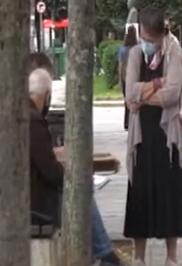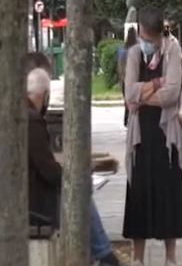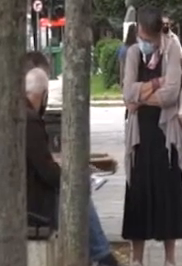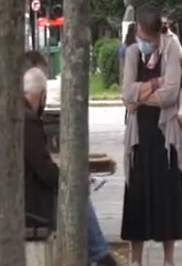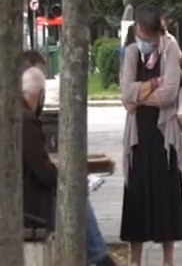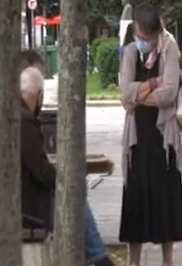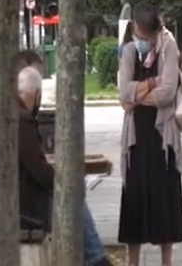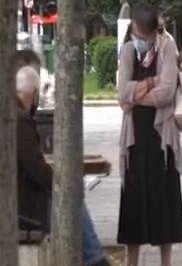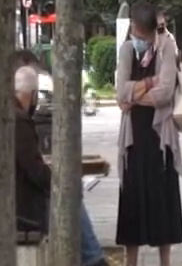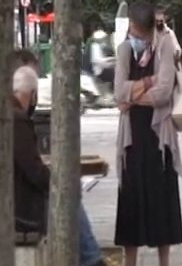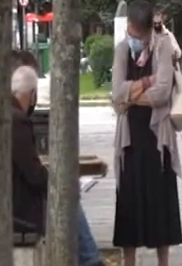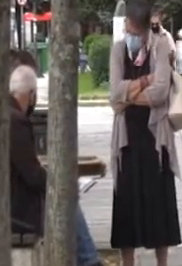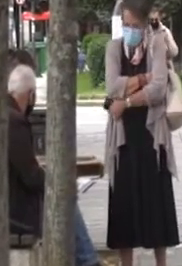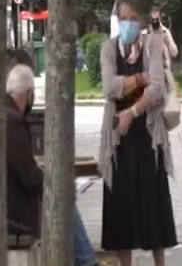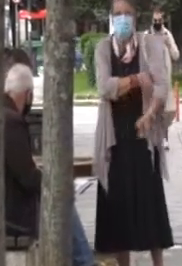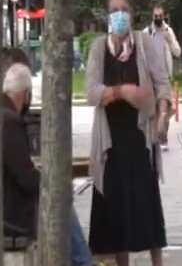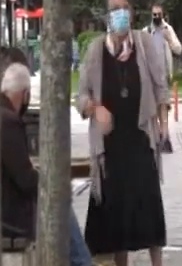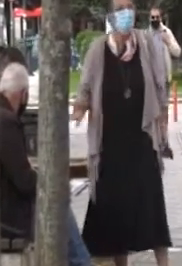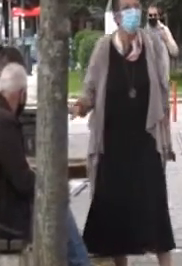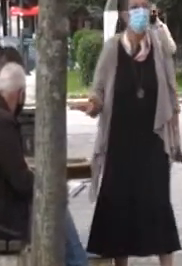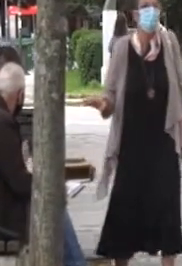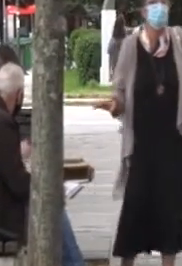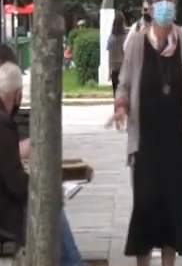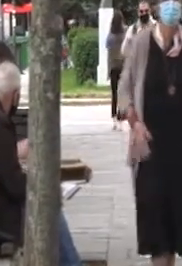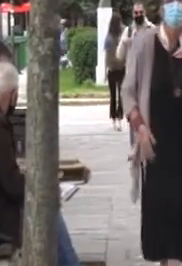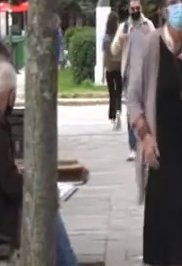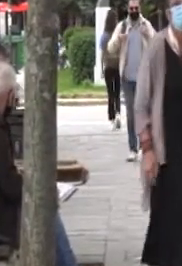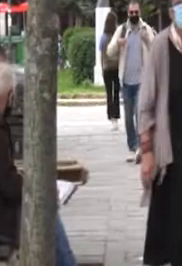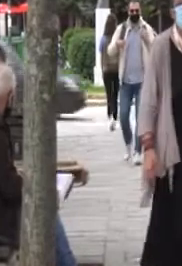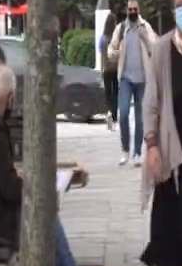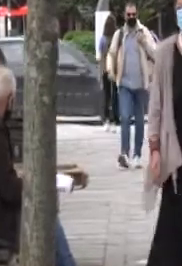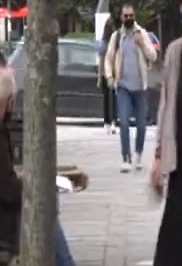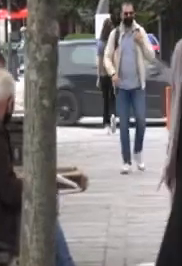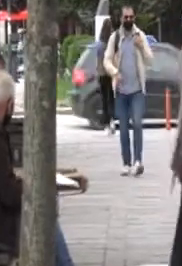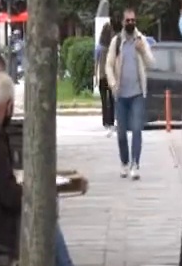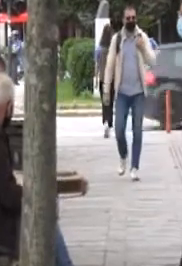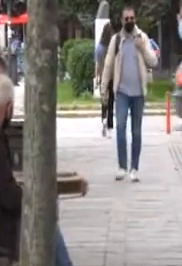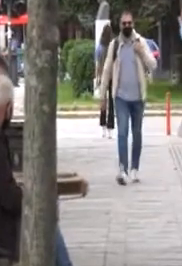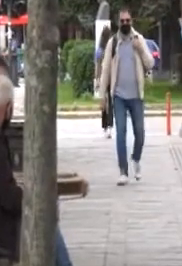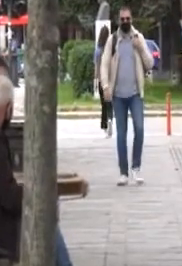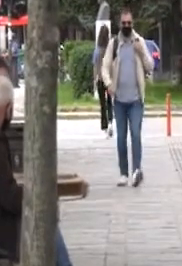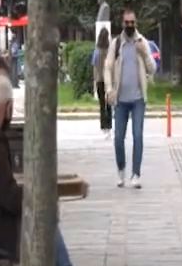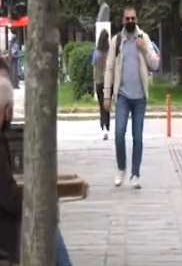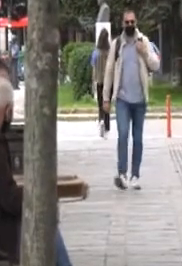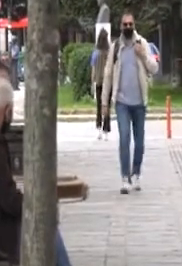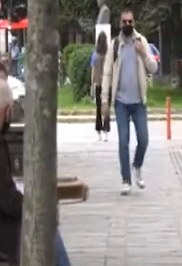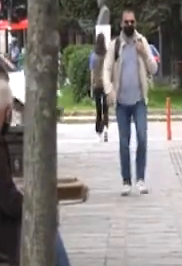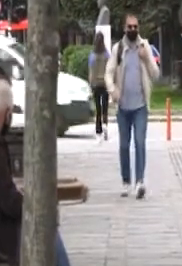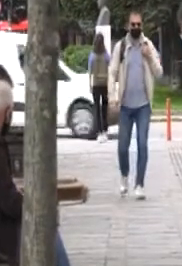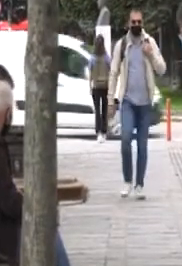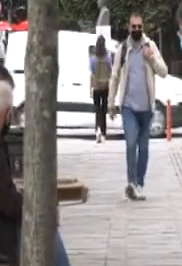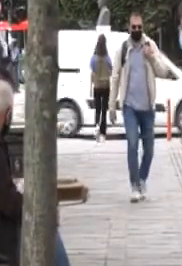της Κυριακής. Συνολικά στην Ήπειρο επιβεβαιώθηκαν 27 νέα κρούσματα, εκ των οποίων τα 19 στην Περιφερειακή Ενότητα